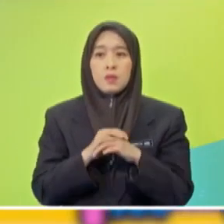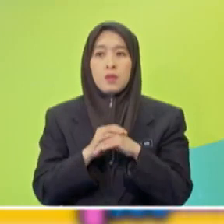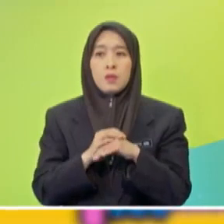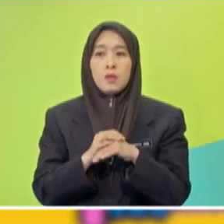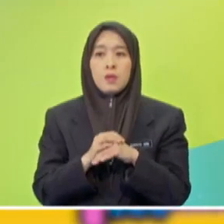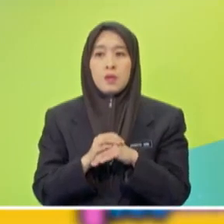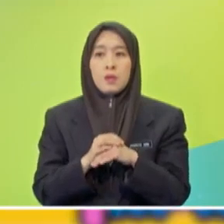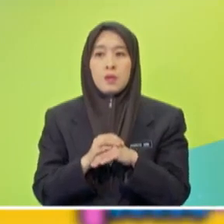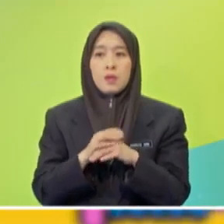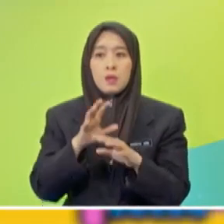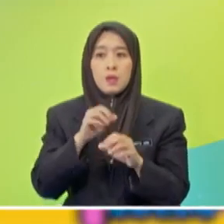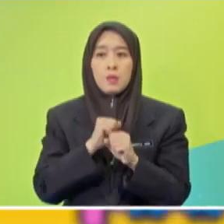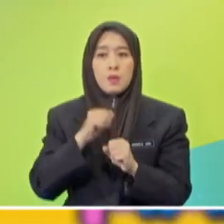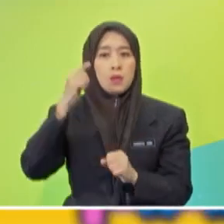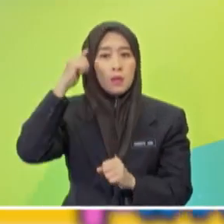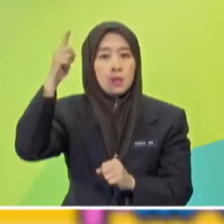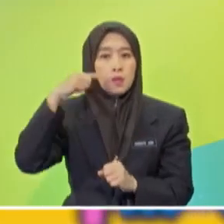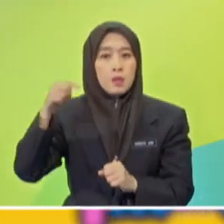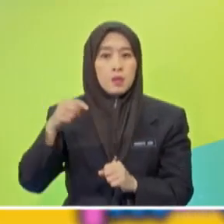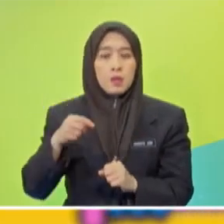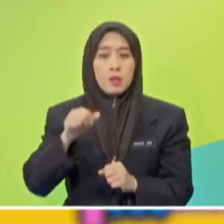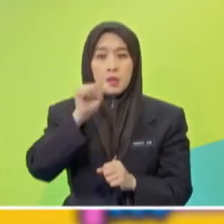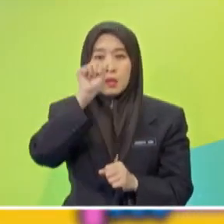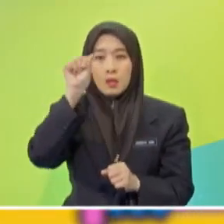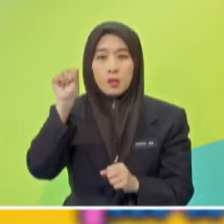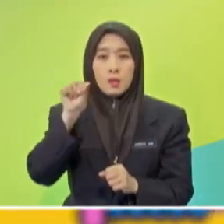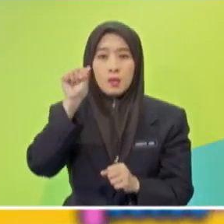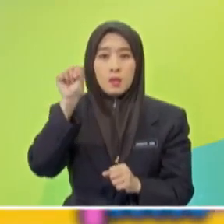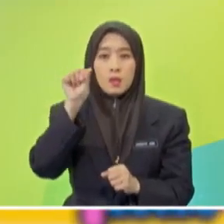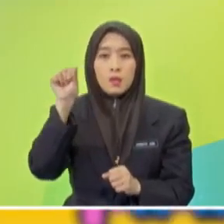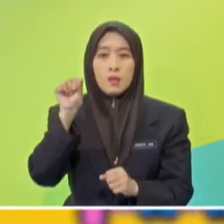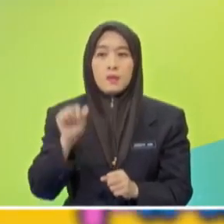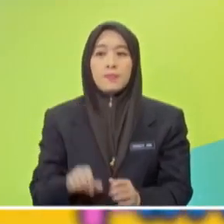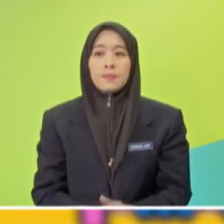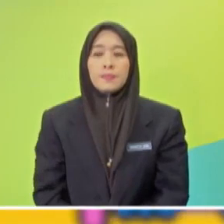untuk Zaki Zakri tanya diucapkan